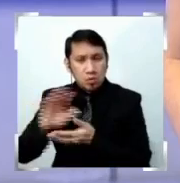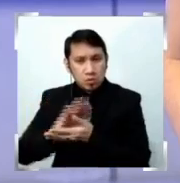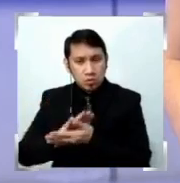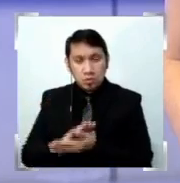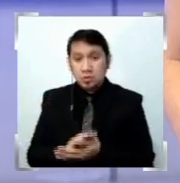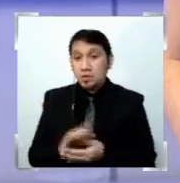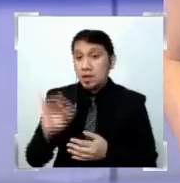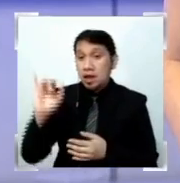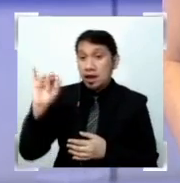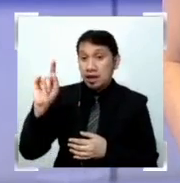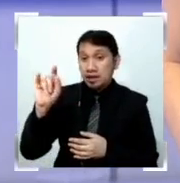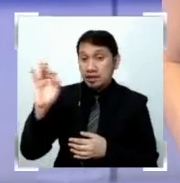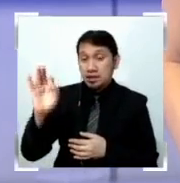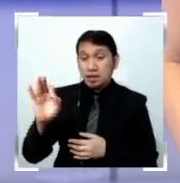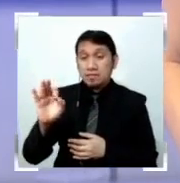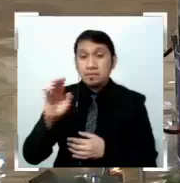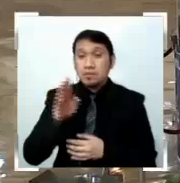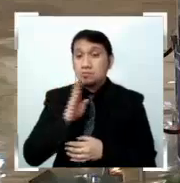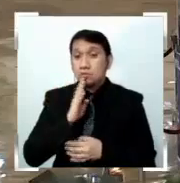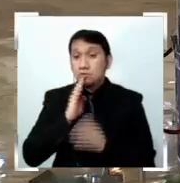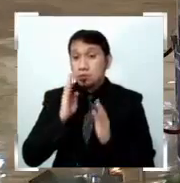June Veneracion at Ivan Mayrina.